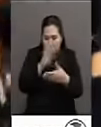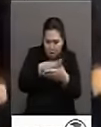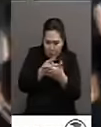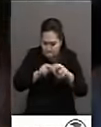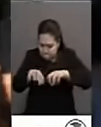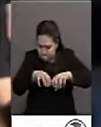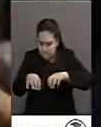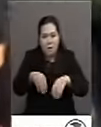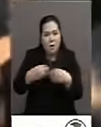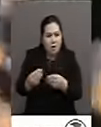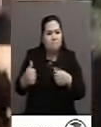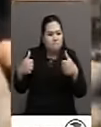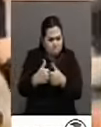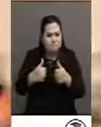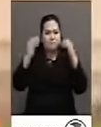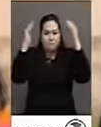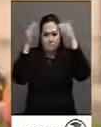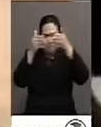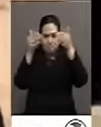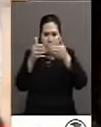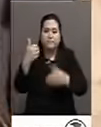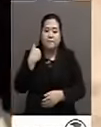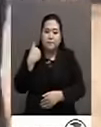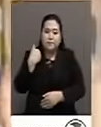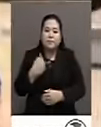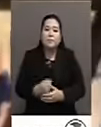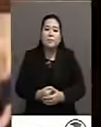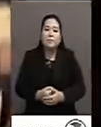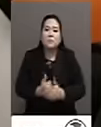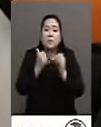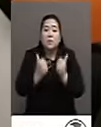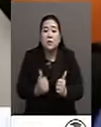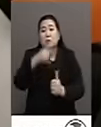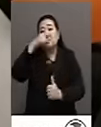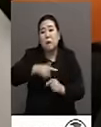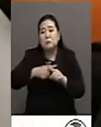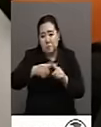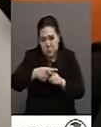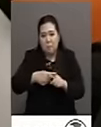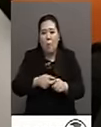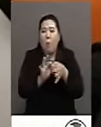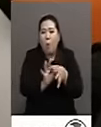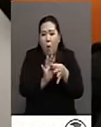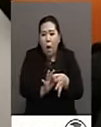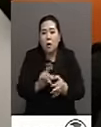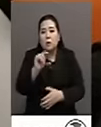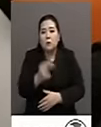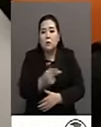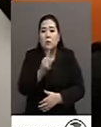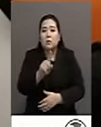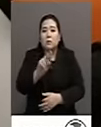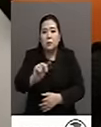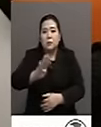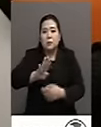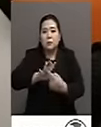จอกับอินโดนีเซียส่วนในการบาดเจ็บของธนบูรณ์ครับที่หลายคนกังวลส่วนตอนนี้เนี่ยซิโก้ก็บอกว่าธนบูรณ์มีอาการดี